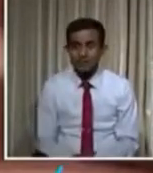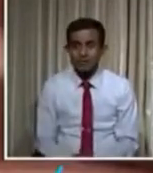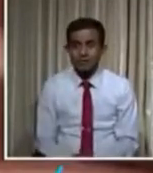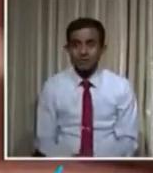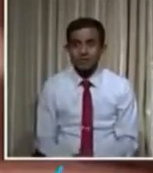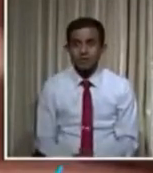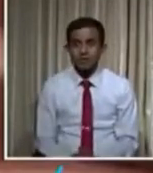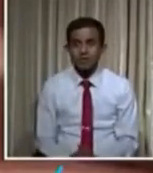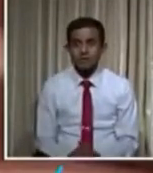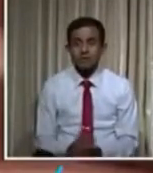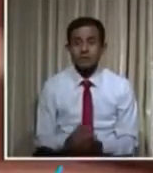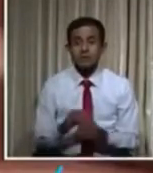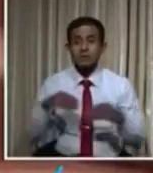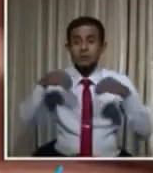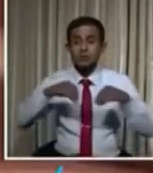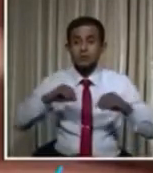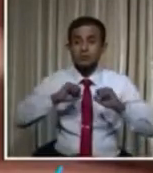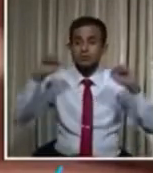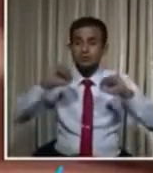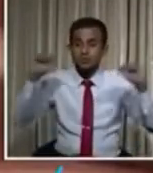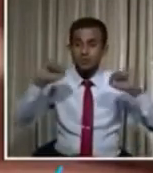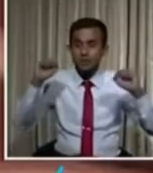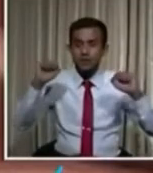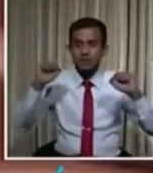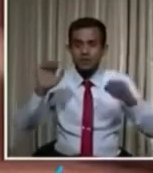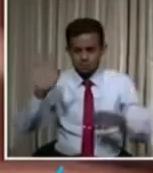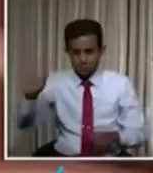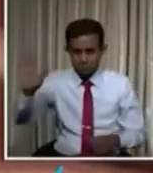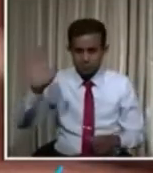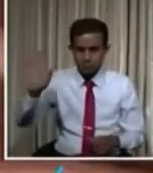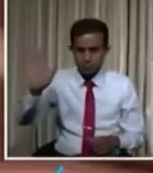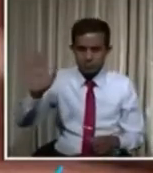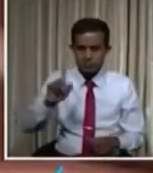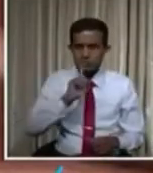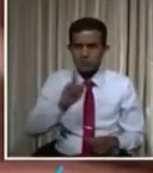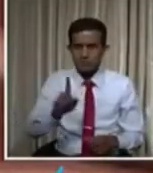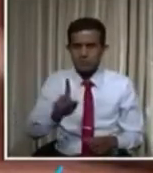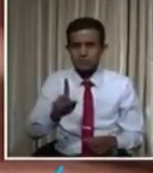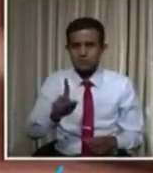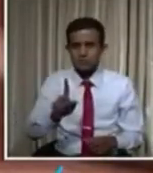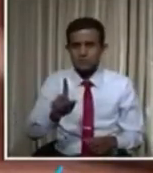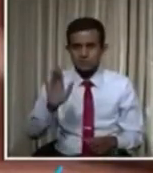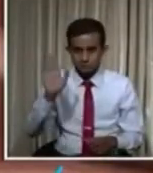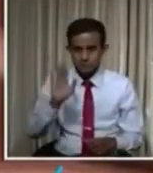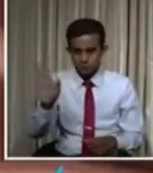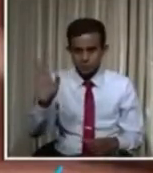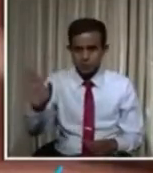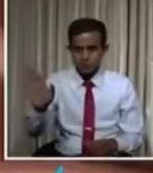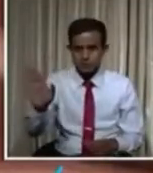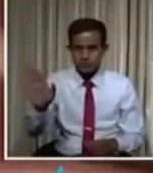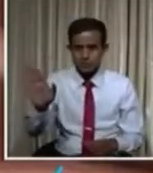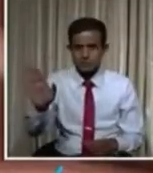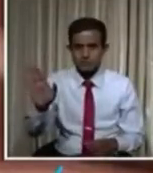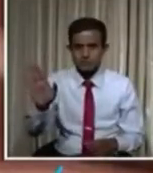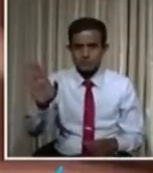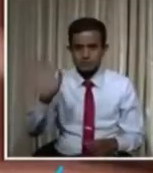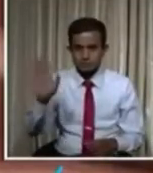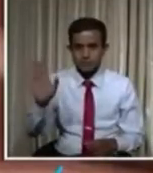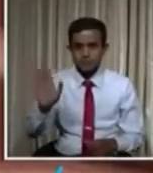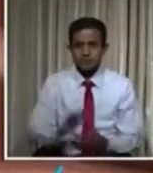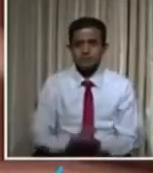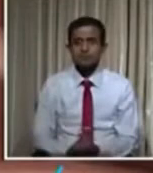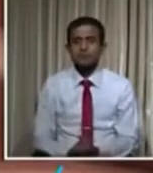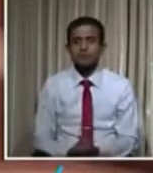ගොවි පෙළ පහලි ලෑස්ති කරලා ඒවා වුණා පොඩ පොඩ ඉන්න මම කියන කතා කරන්නේ එහෙම දෙයක් කිව්වේ නැහැ නෑ නෑ පොඩයි ඉන්න මම පොඩයි ඉන්න පොඩයි